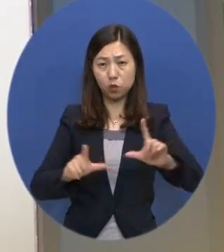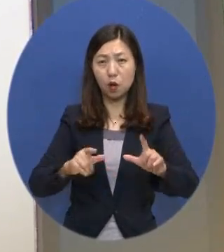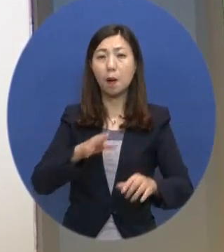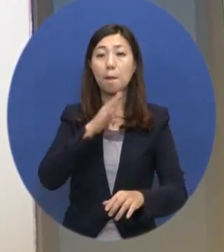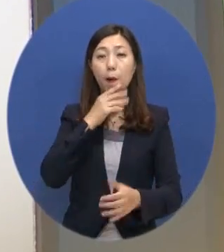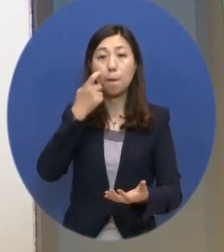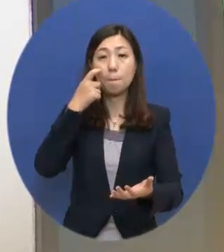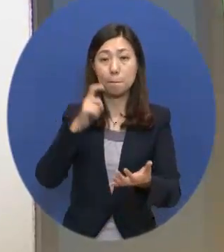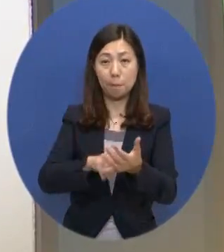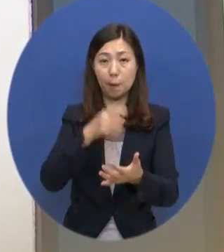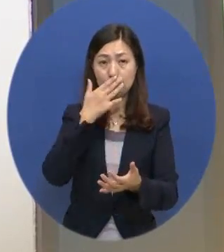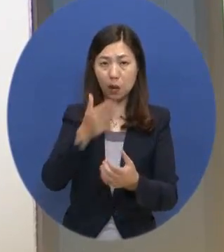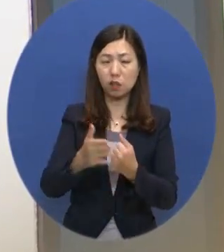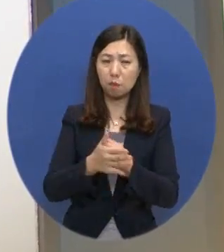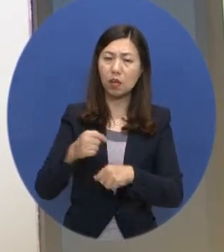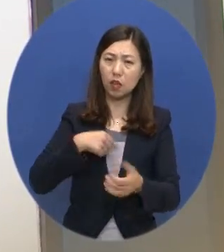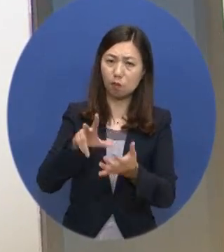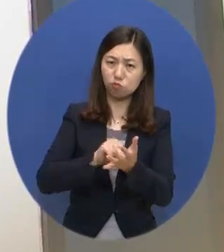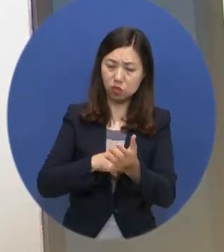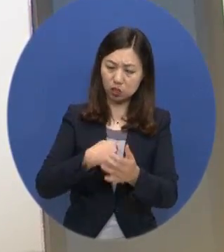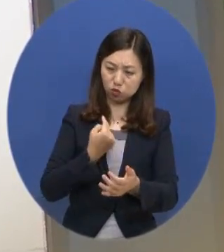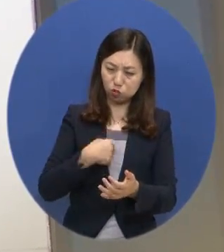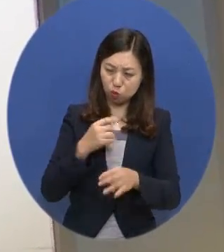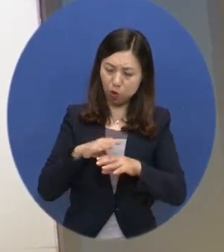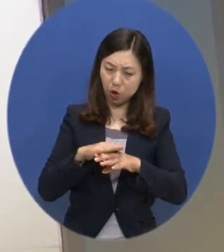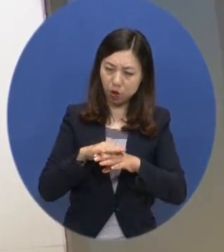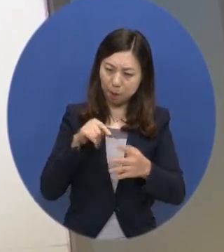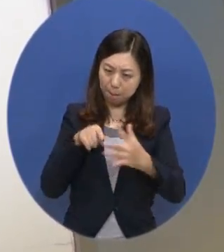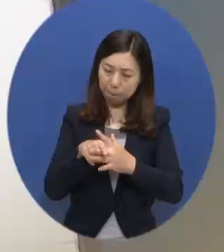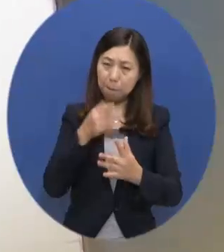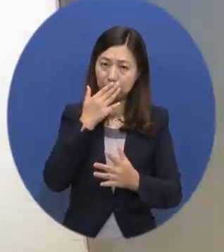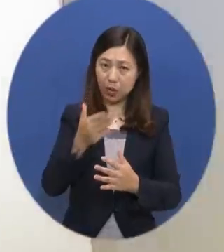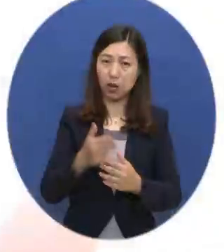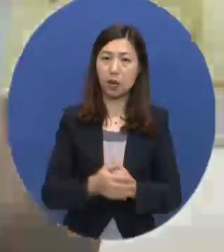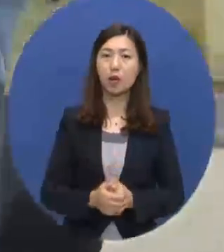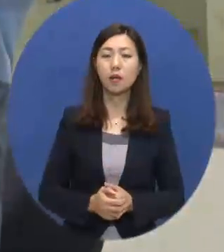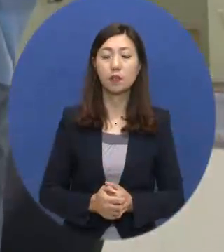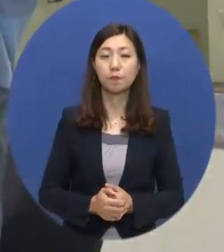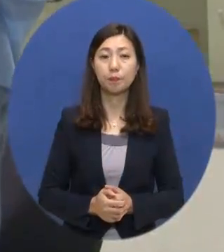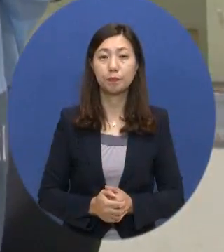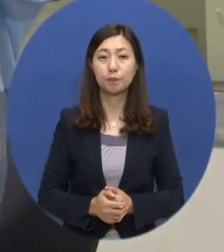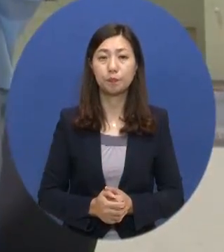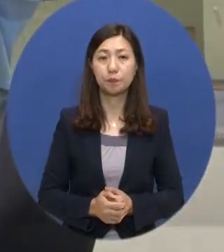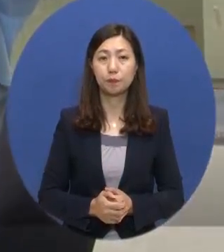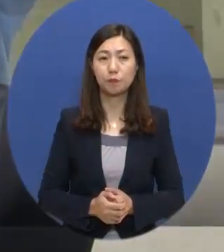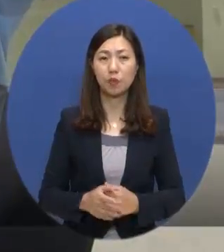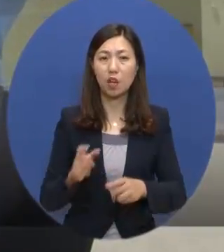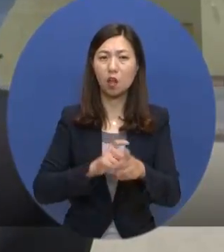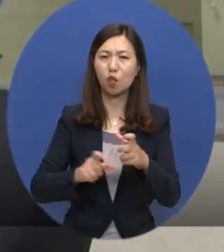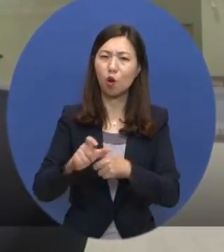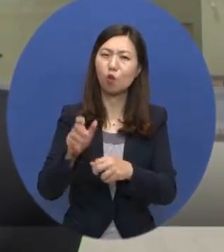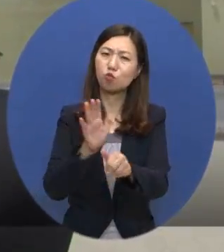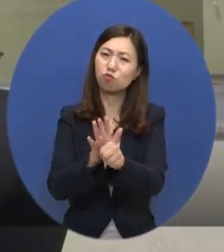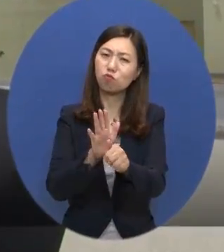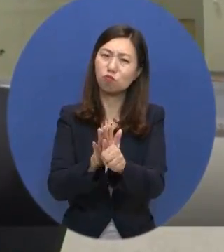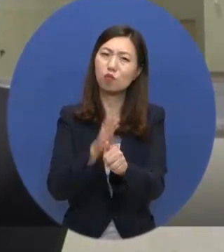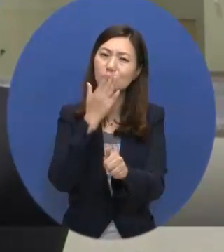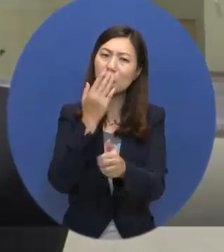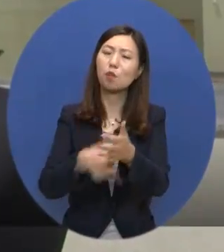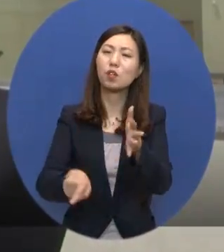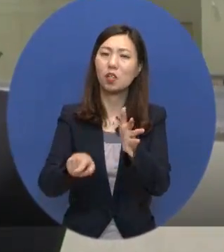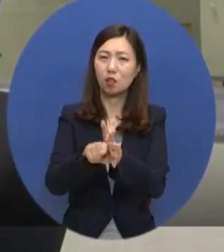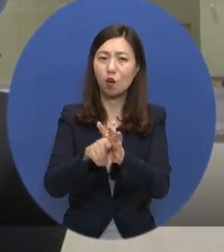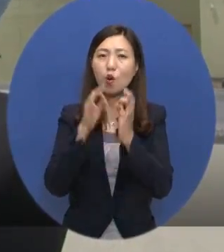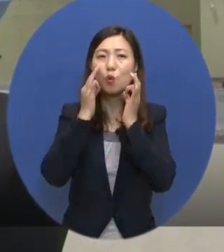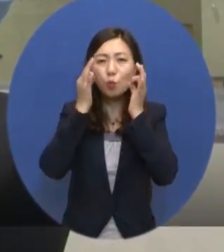있어 자신의 문제점을 스스로 파악할 수 있게 합니다. 네, 좀 더 노후비 될 수 있도록 하려고